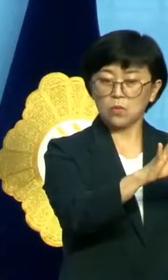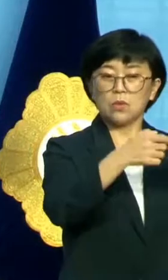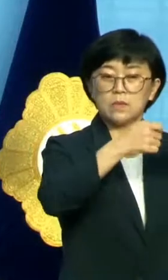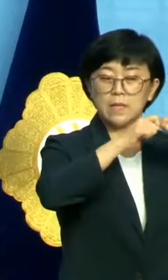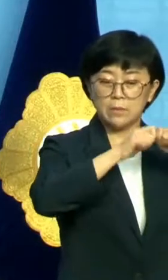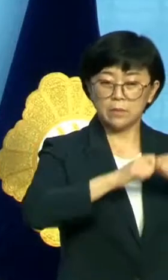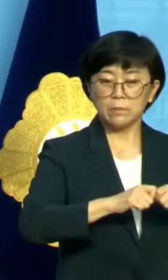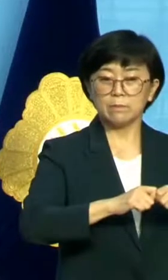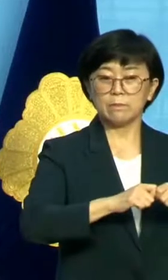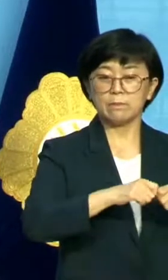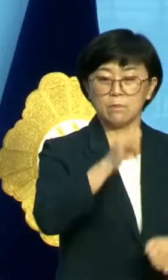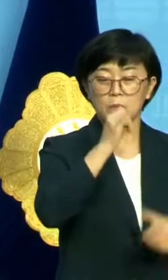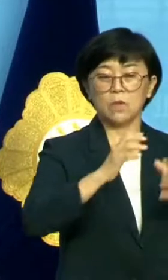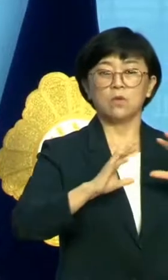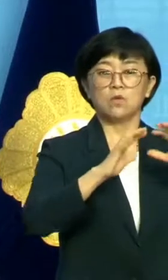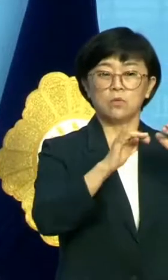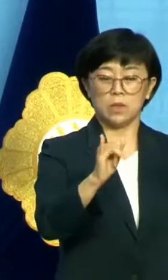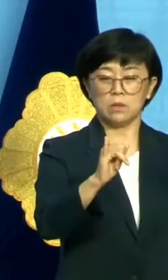세밀함이 높은 그리고